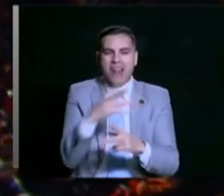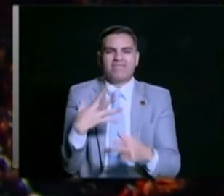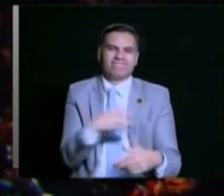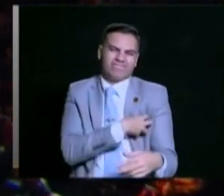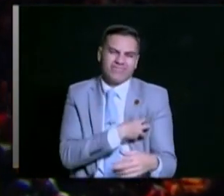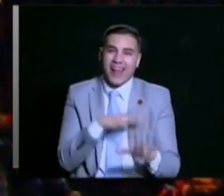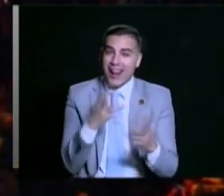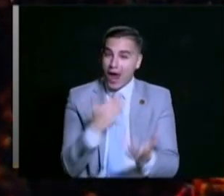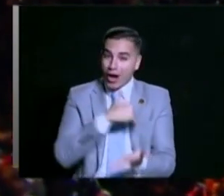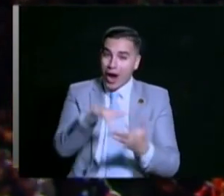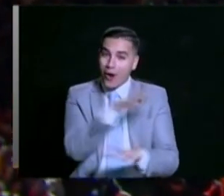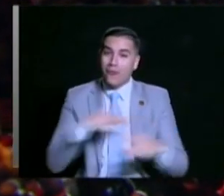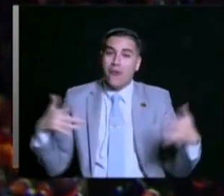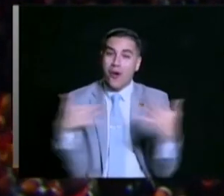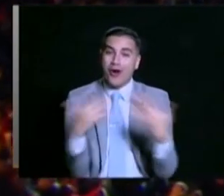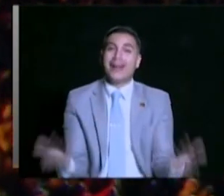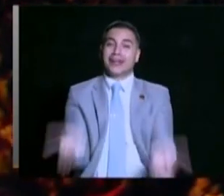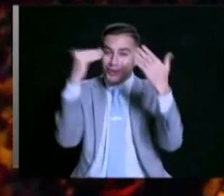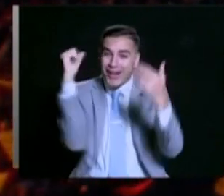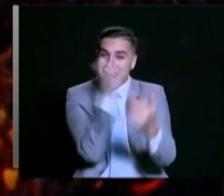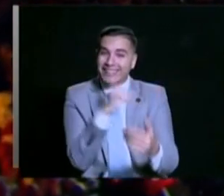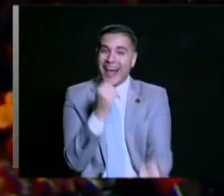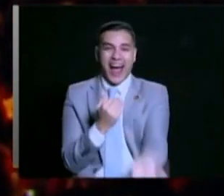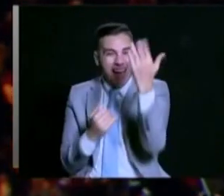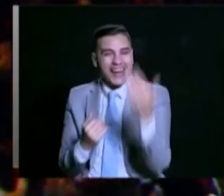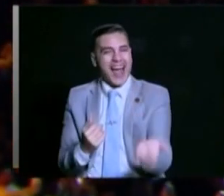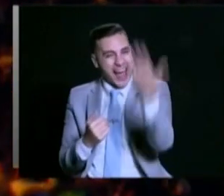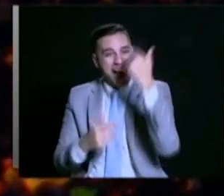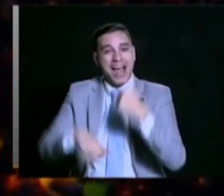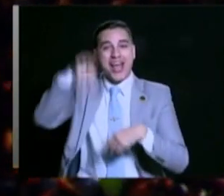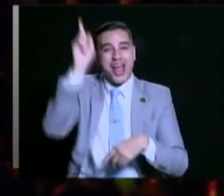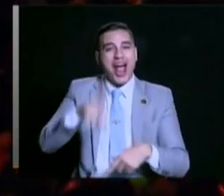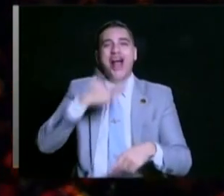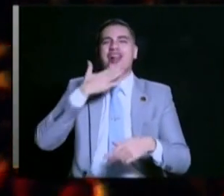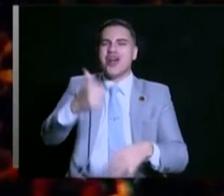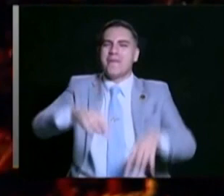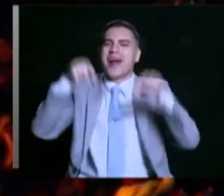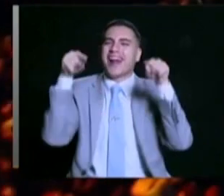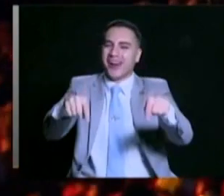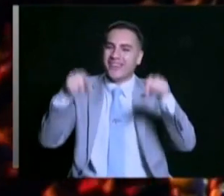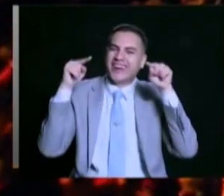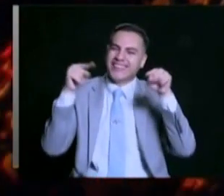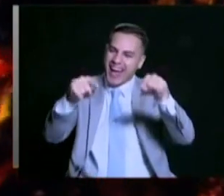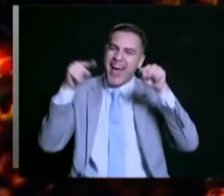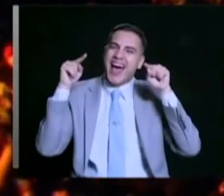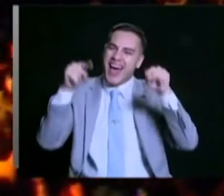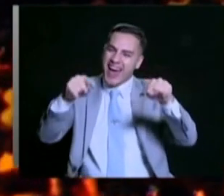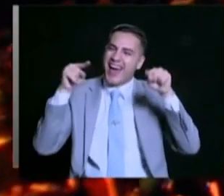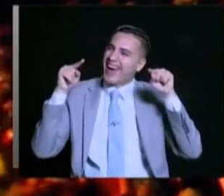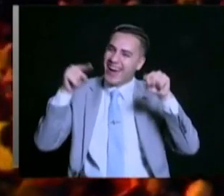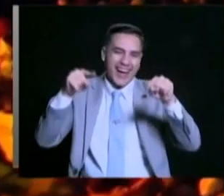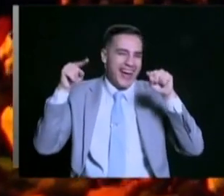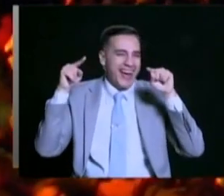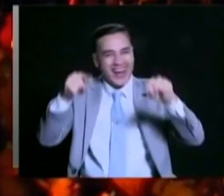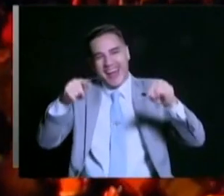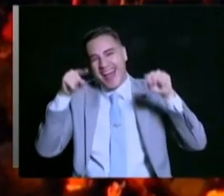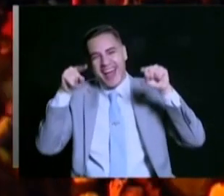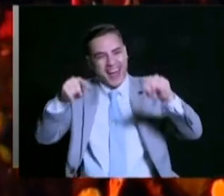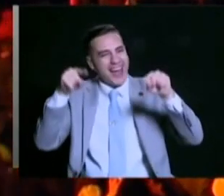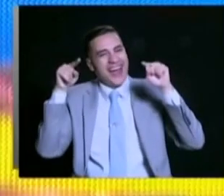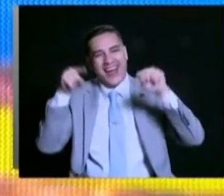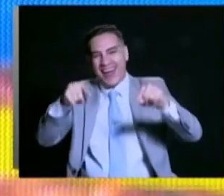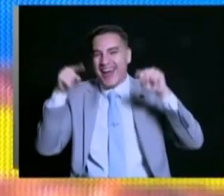ده ولا ده انت يعني احكي لنا هل ده الكاركتر بتاعك ولا الاحتفاليه مثلا دخلتك في متحل وايه اللي حصل